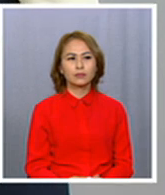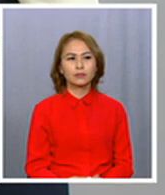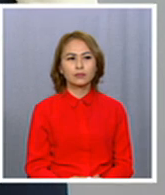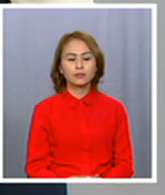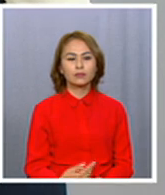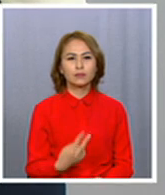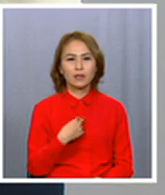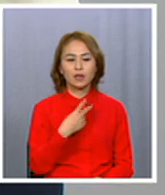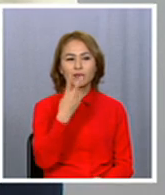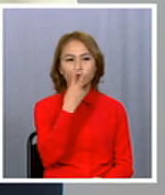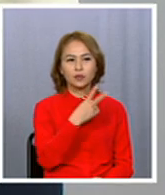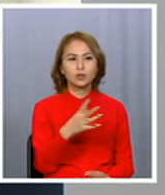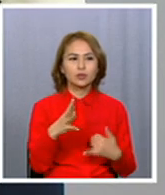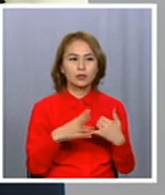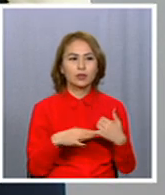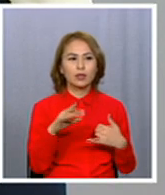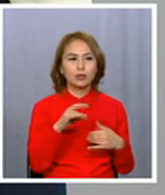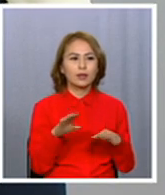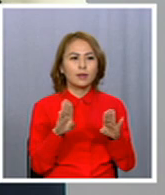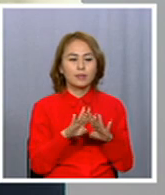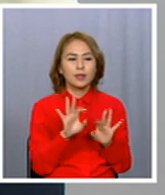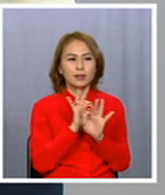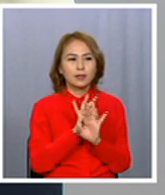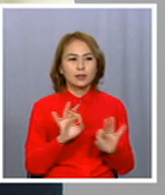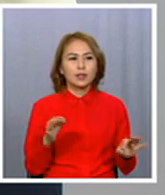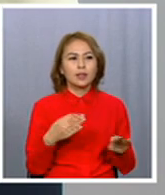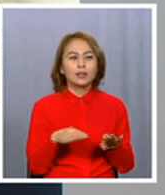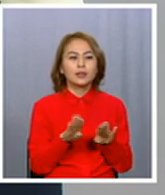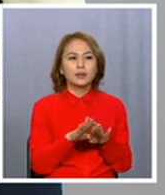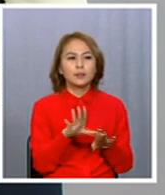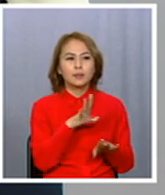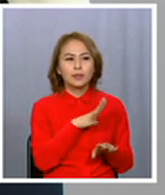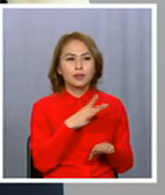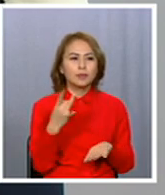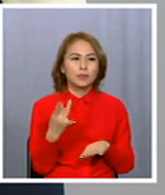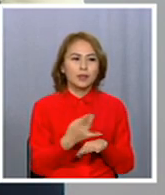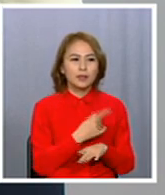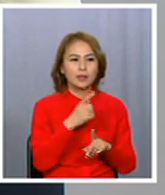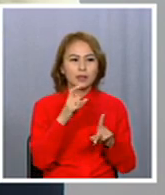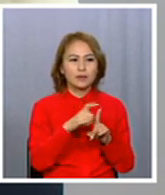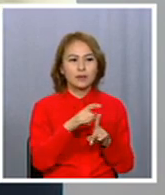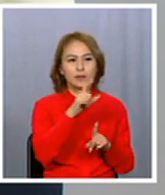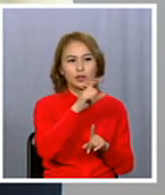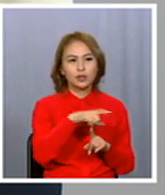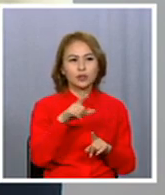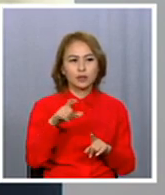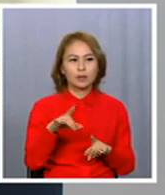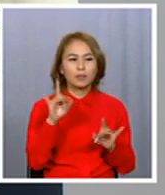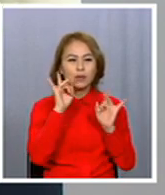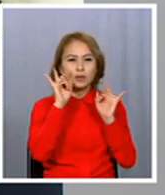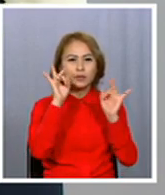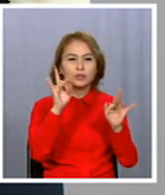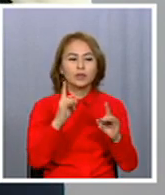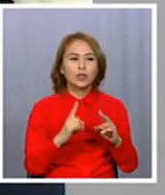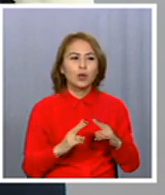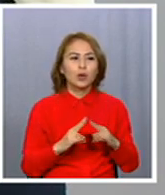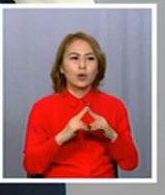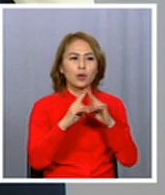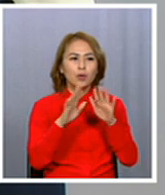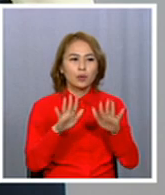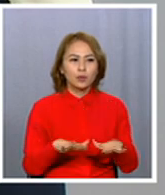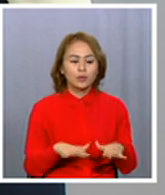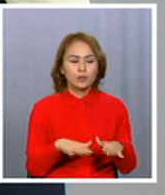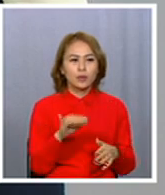Я вижу Землю, она так прекрасна. Это были первые слова человека, прозвучавшие